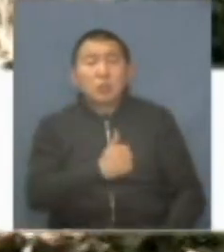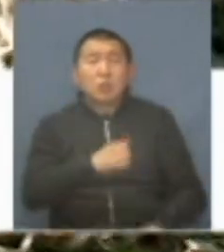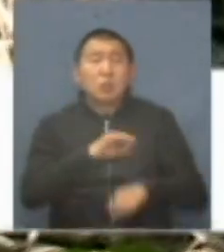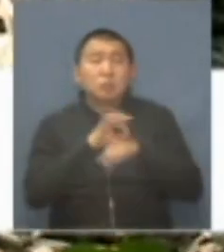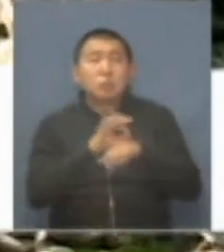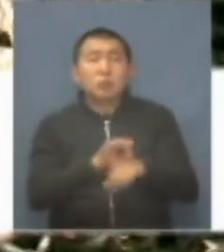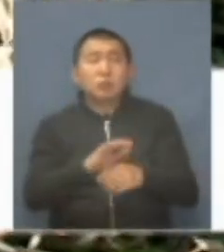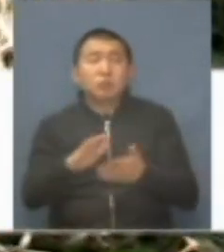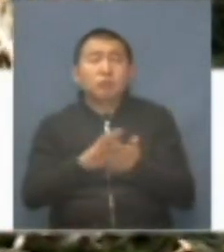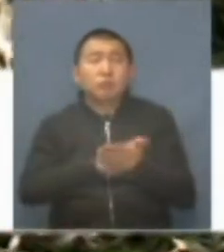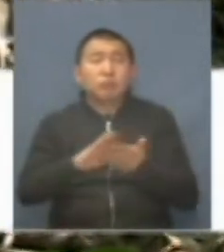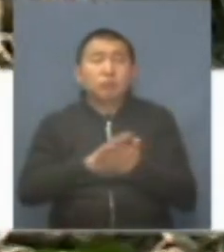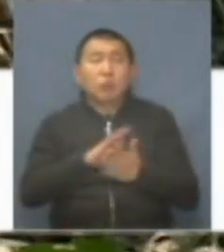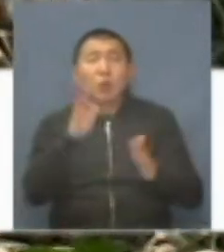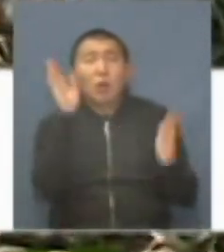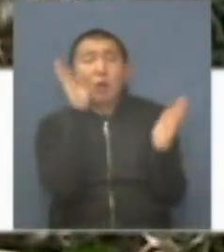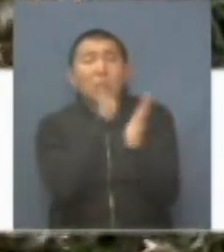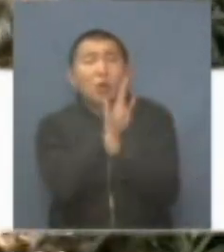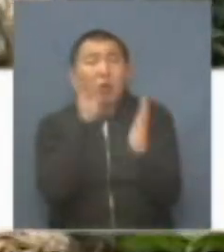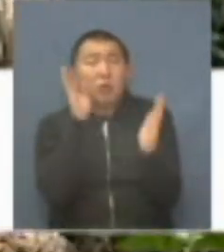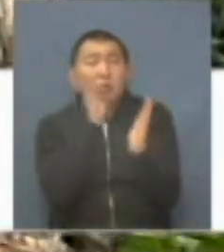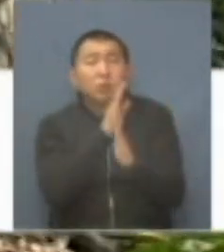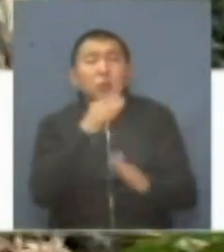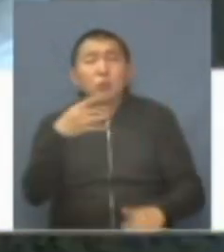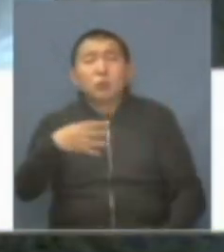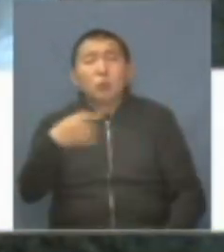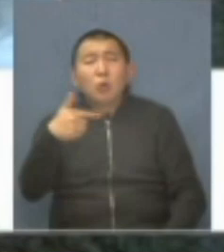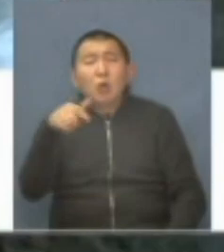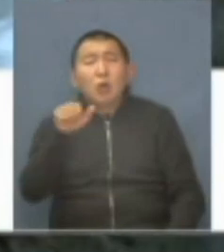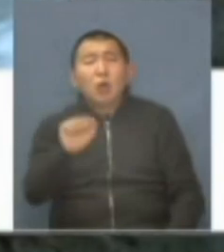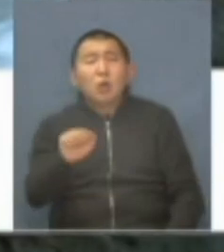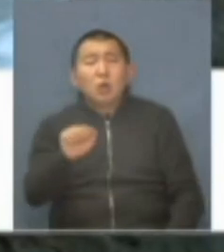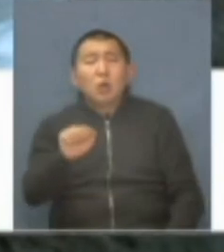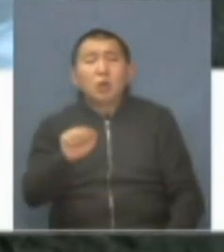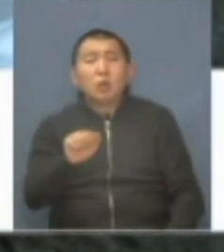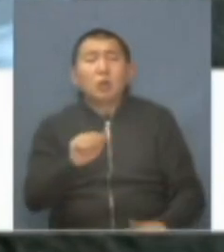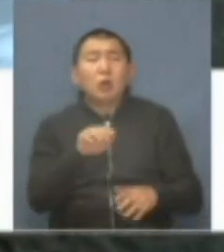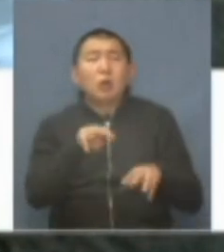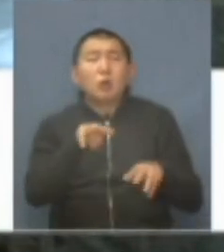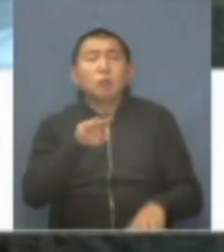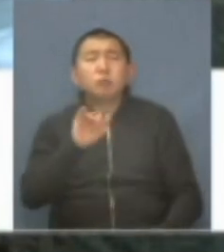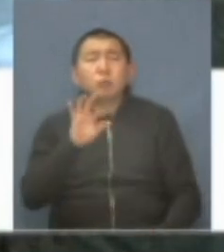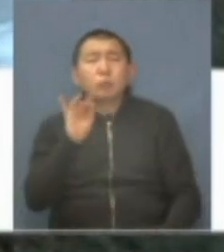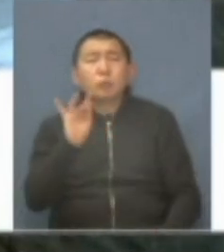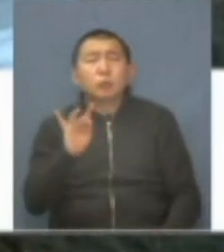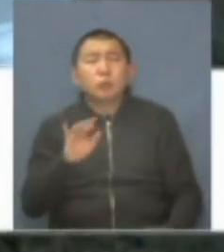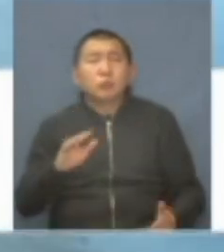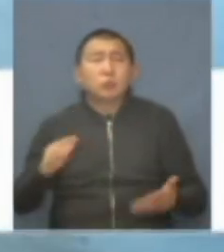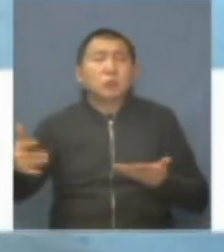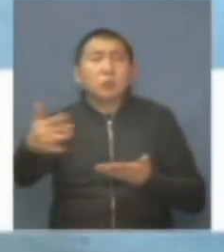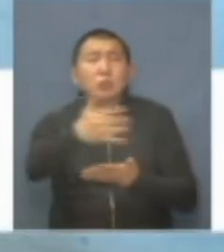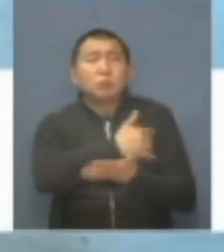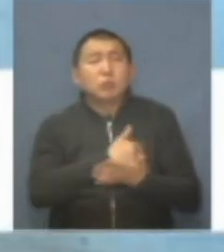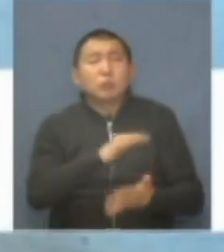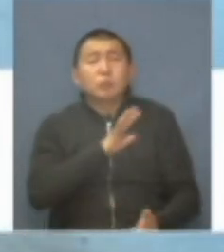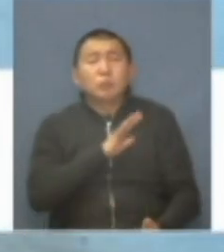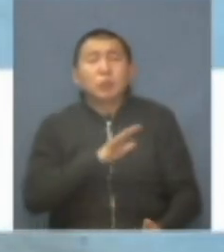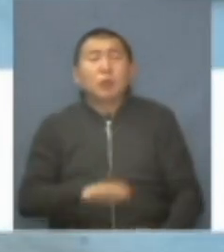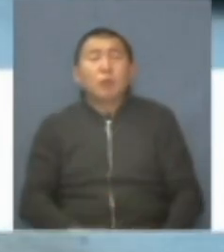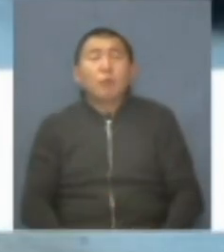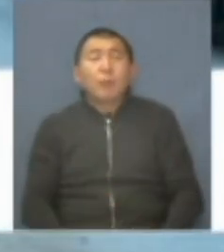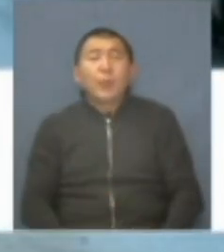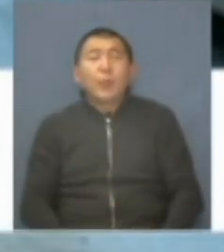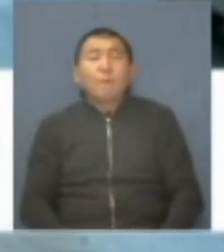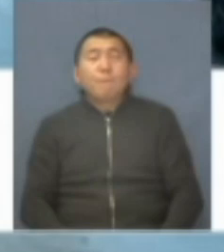жоспарлап отыр. Экологиялық шара аясында 40 гектарға жуық аумақ қоқыстан тазартылды. Бұл партия белсенділері,